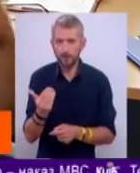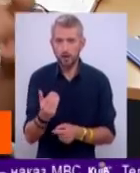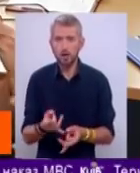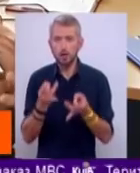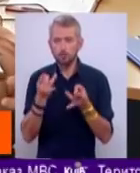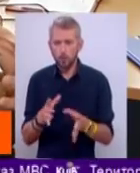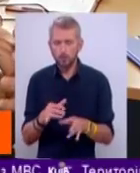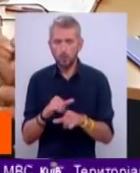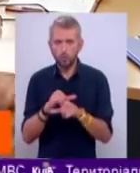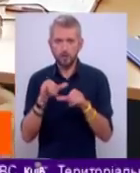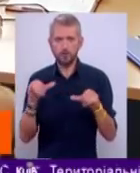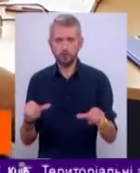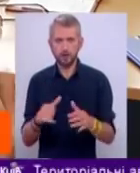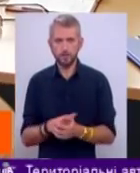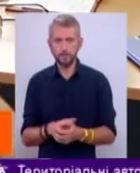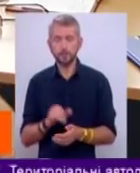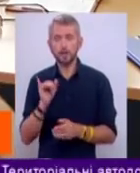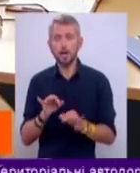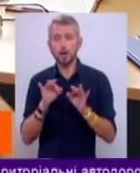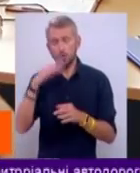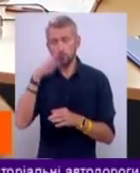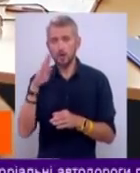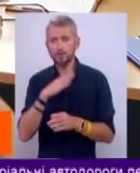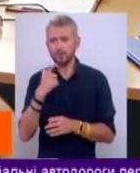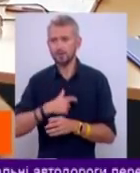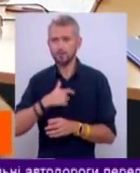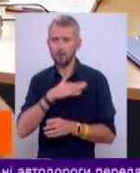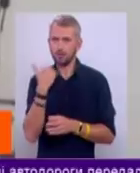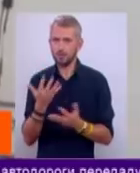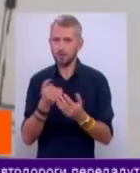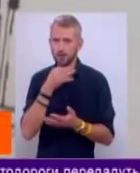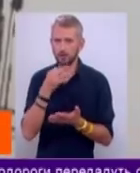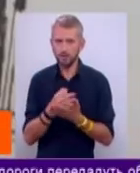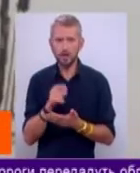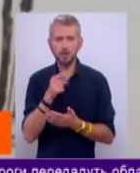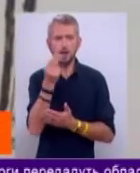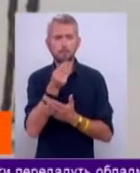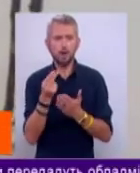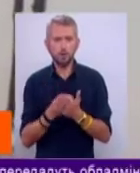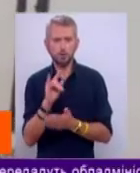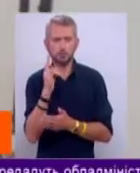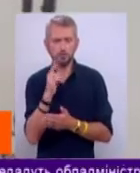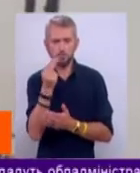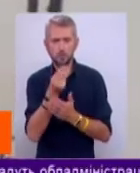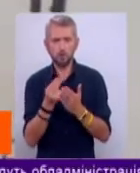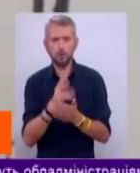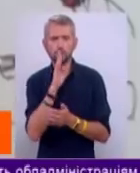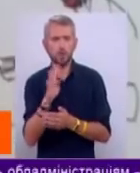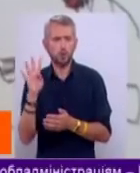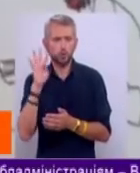просто увеличенная. Вот. І, звісно, батьки на себе не хочуть брати відповідальність. Ці малюнки школяр малював 4 роки